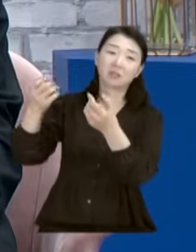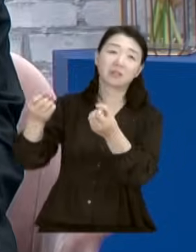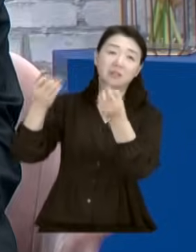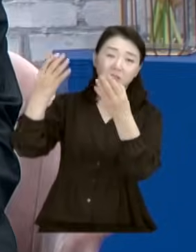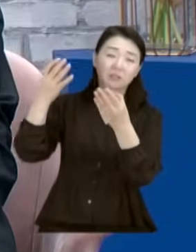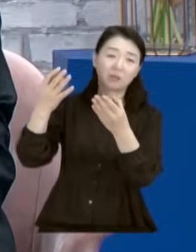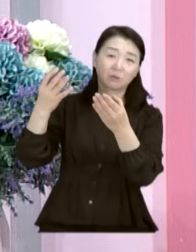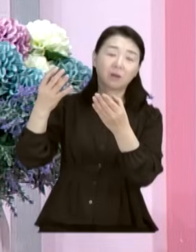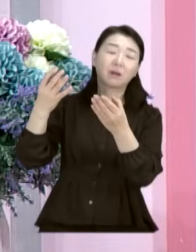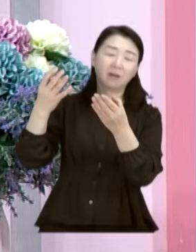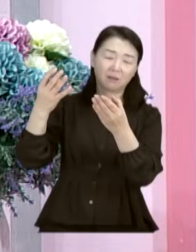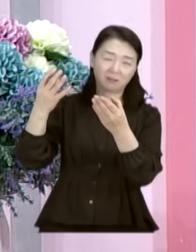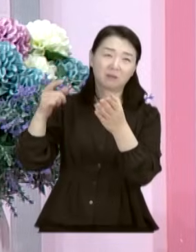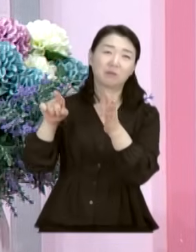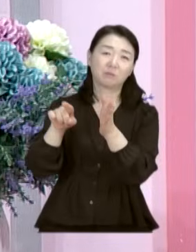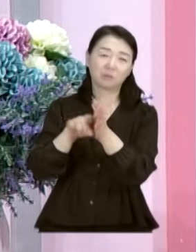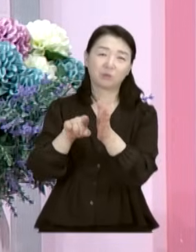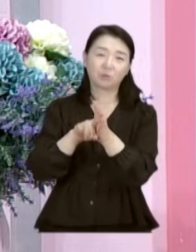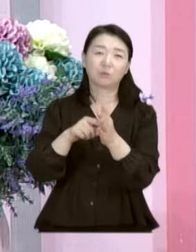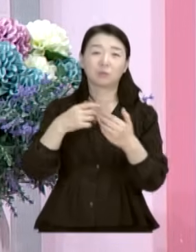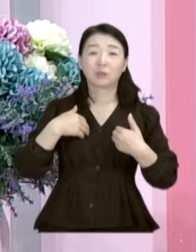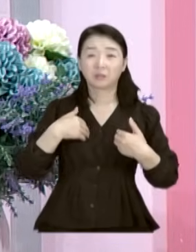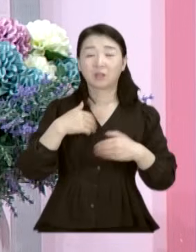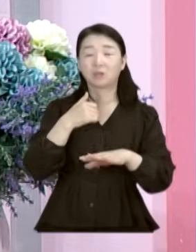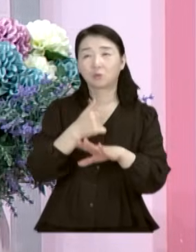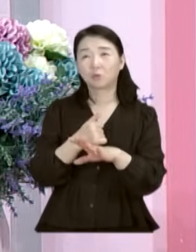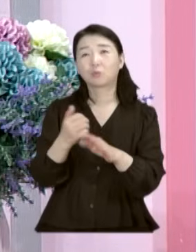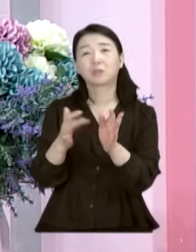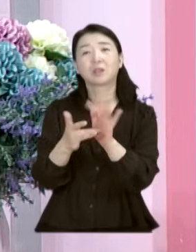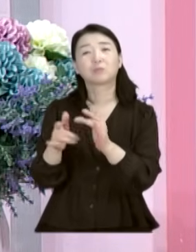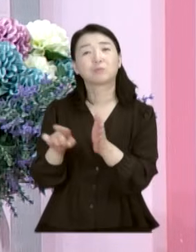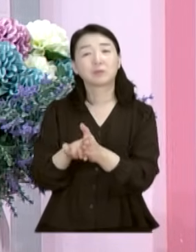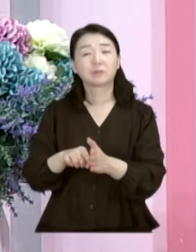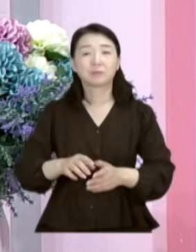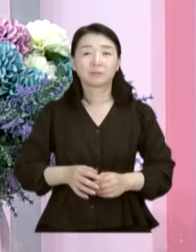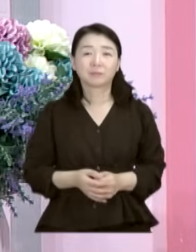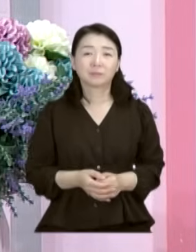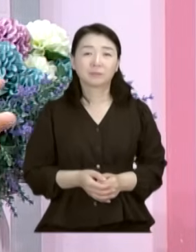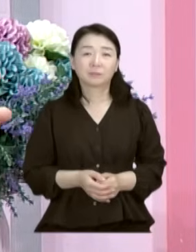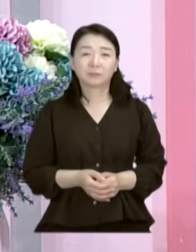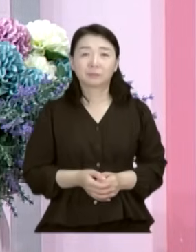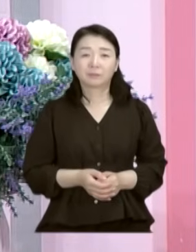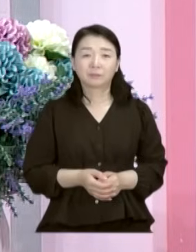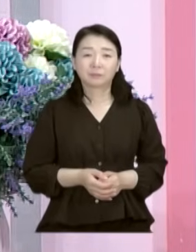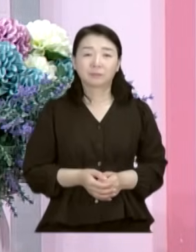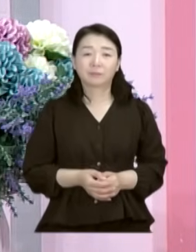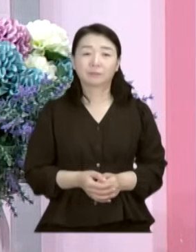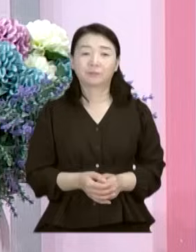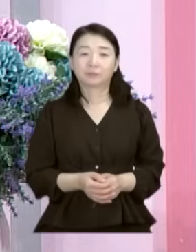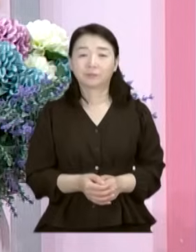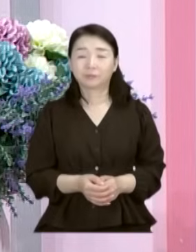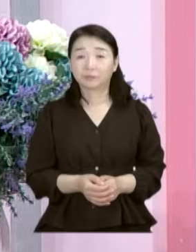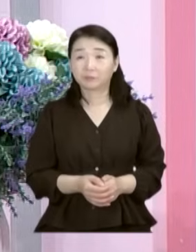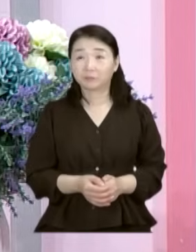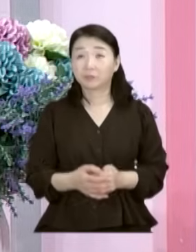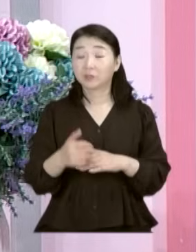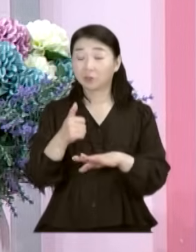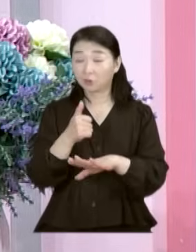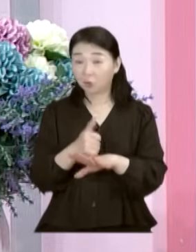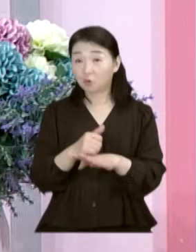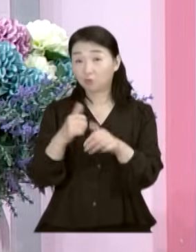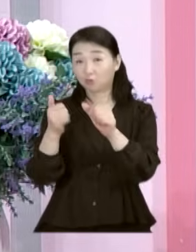가족들이 다 믿는 사람들이에요 믿게 되셨죠 믿게 됐다고요 그리고 나서 그 일이 있고